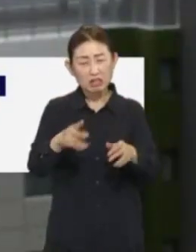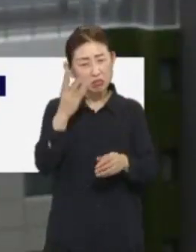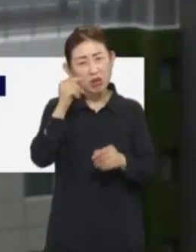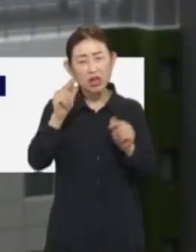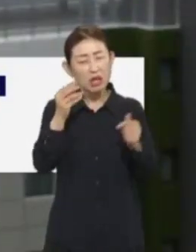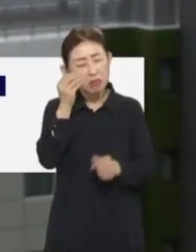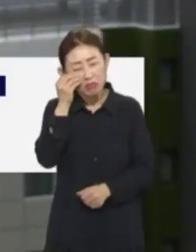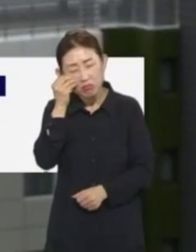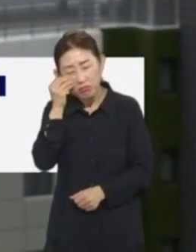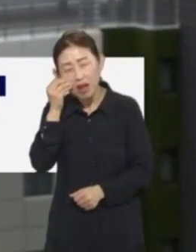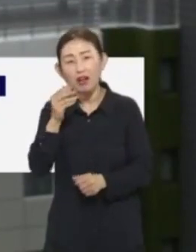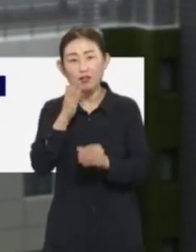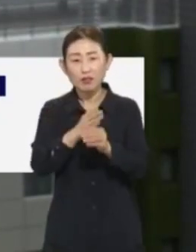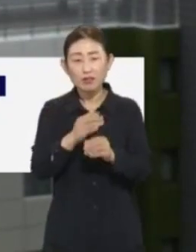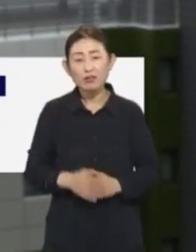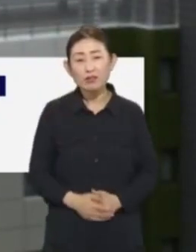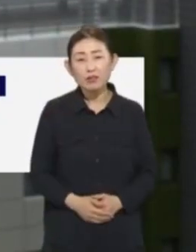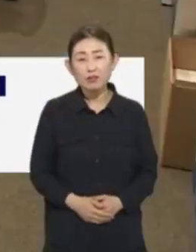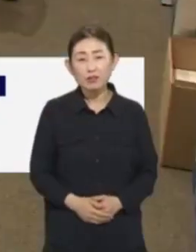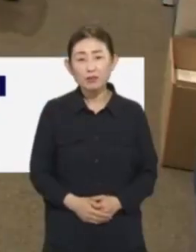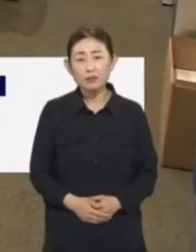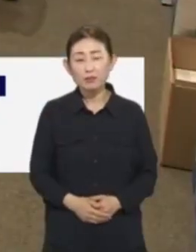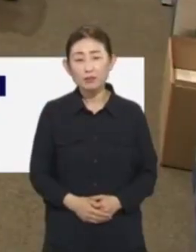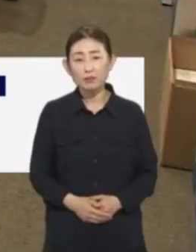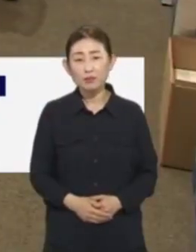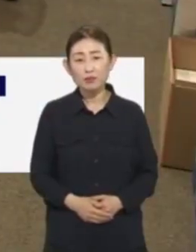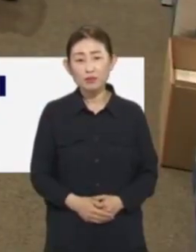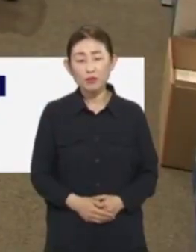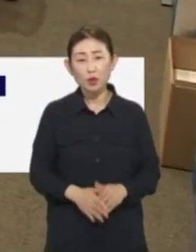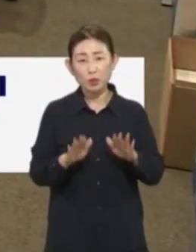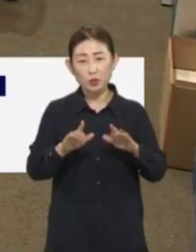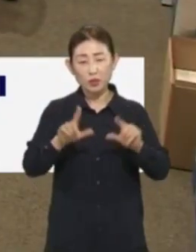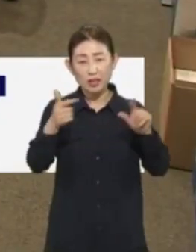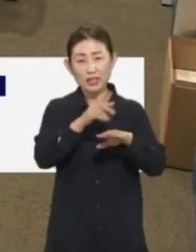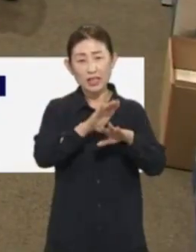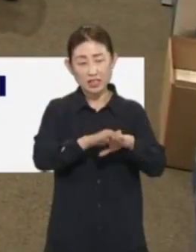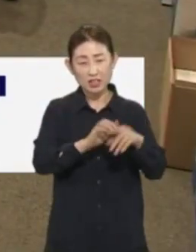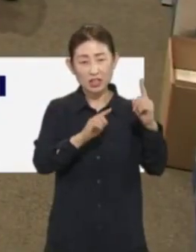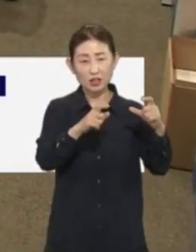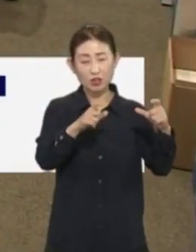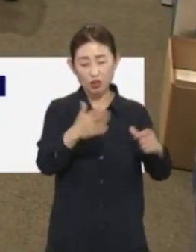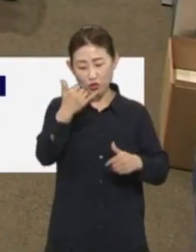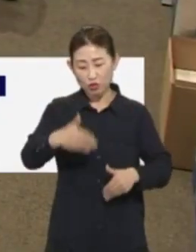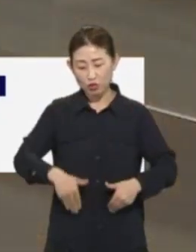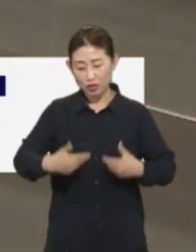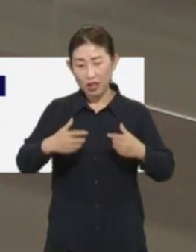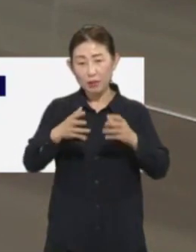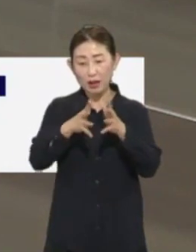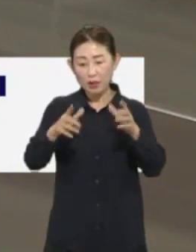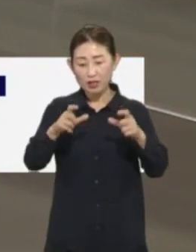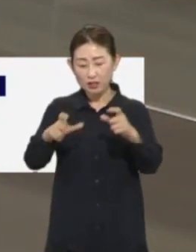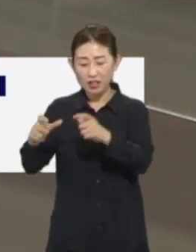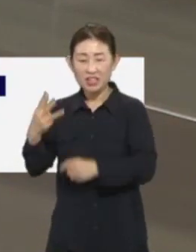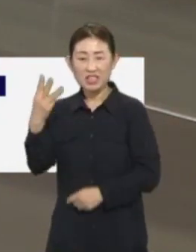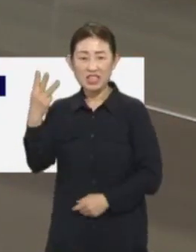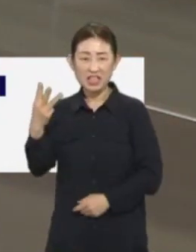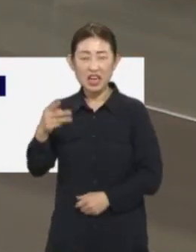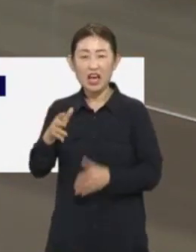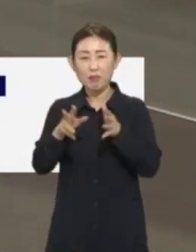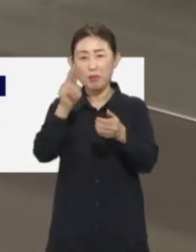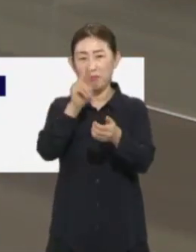이어지고 있습니다. 한국부동산원 청약홈에 따르면 올해 대전 1개 단지, 충남 3개 아파트 단지가 분양에